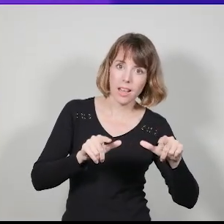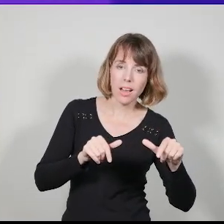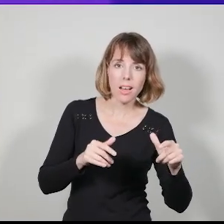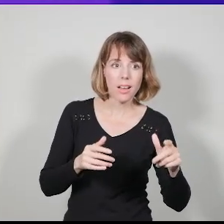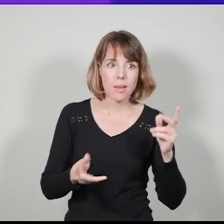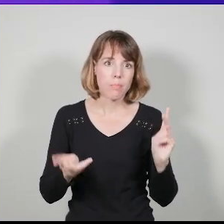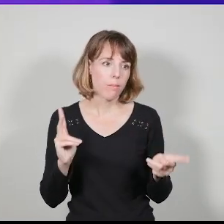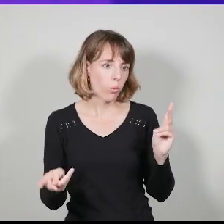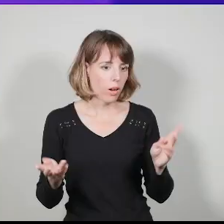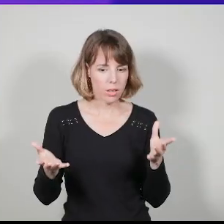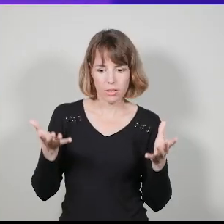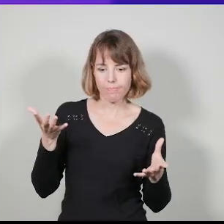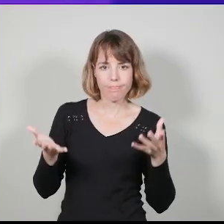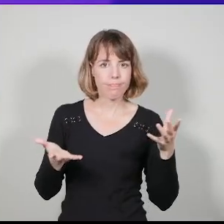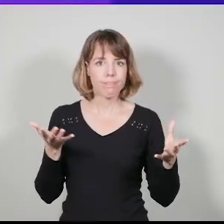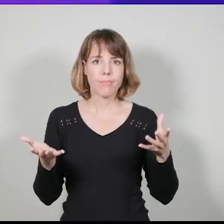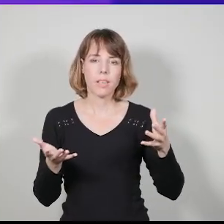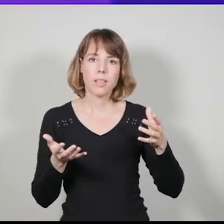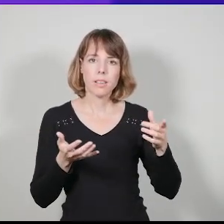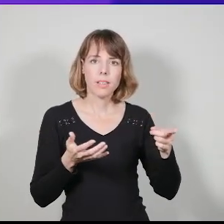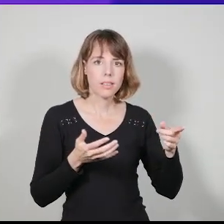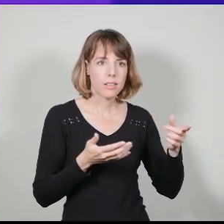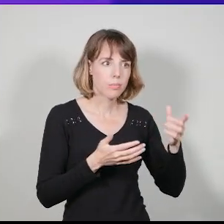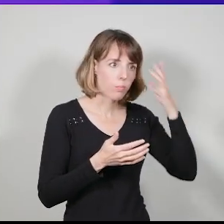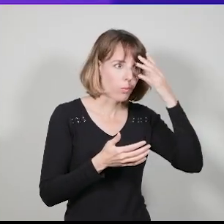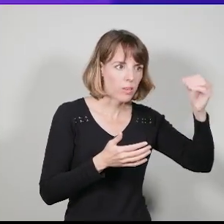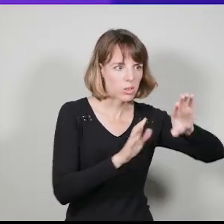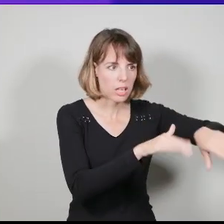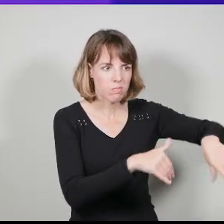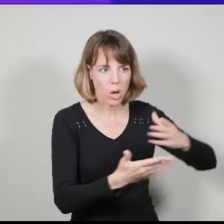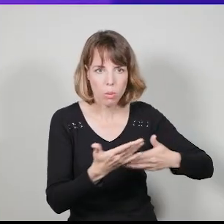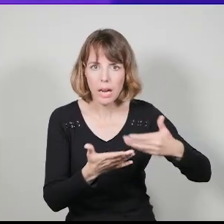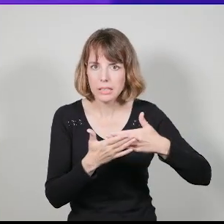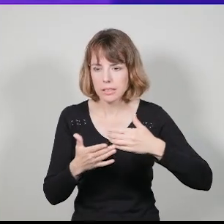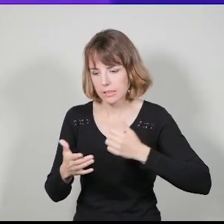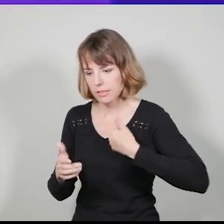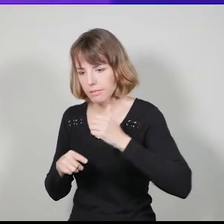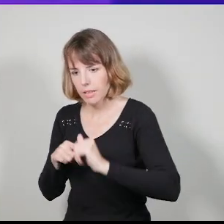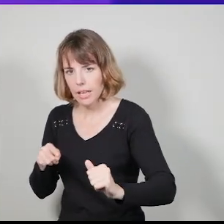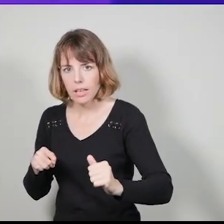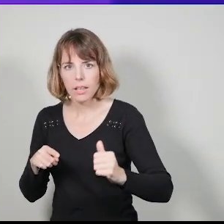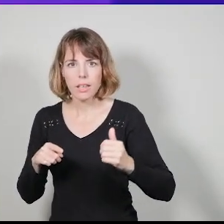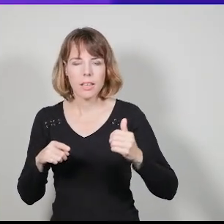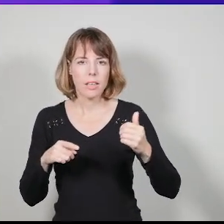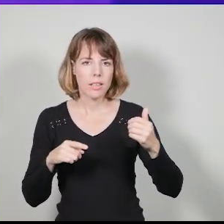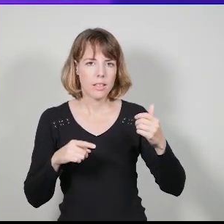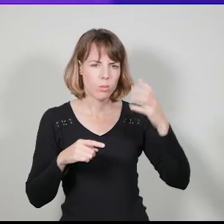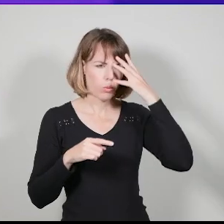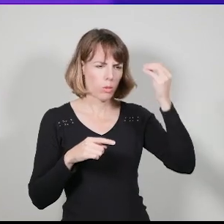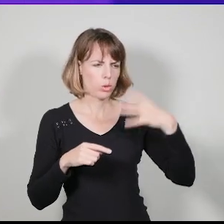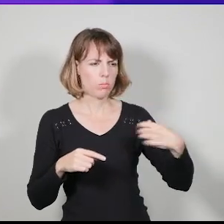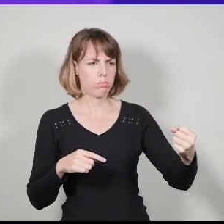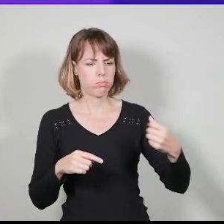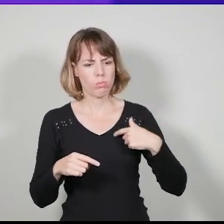se trouve à faire les choses à la place du professionnel, parfois a l'impression que le professionnel lui prend un champ d'expertise qu'il